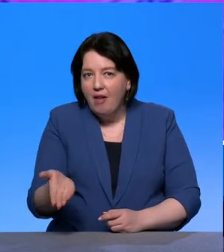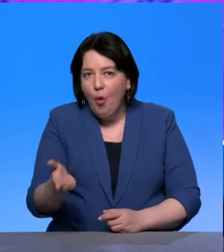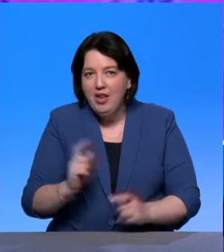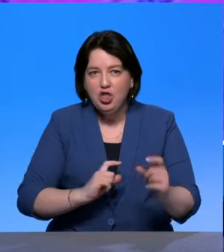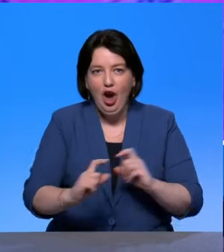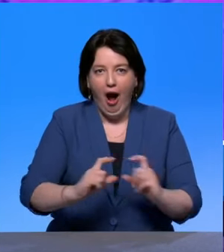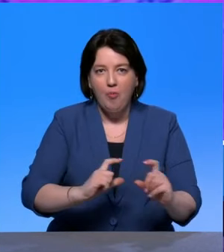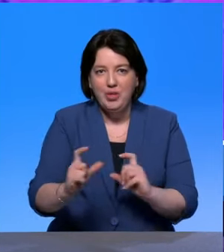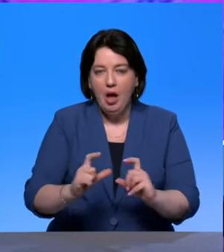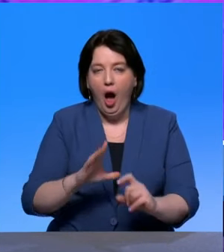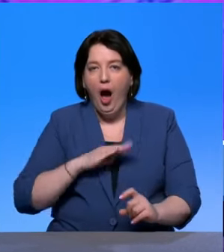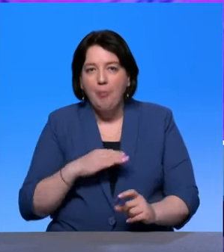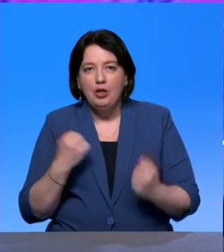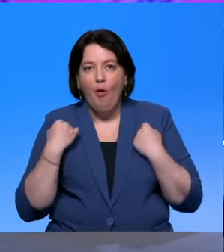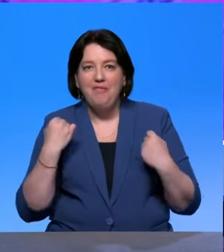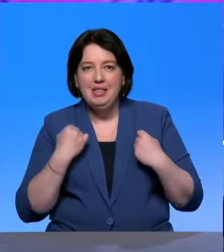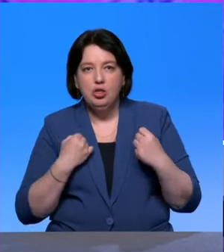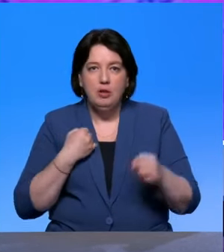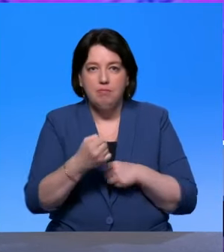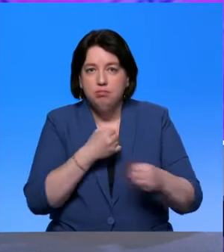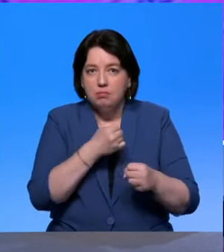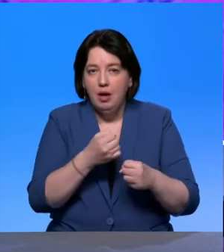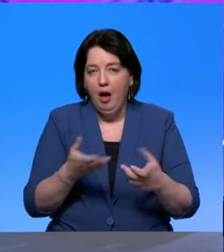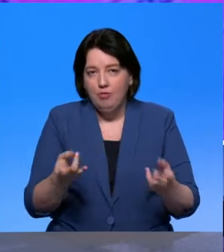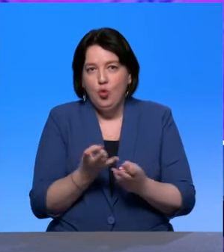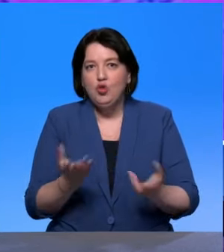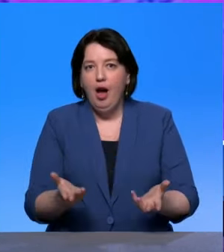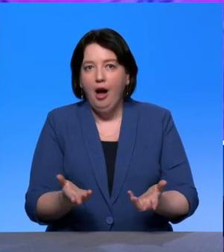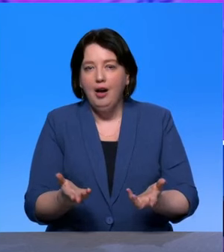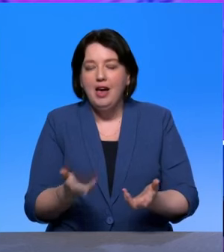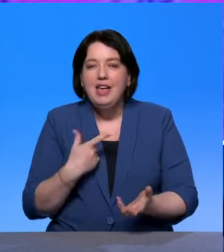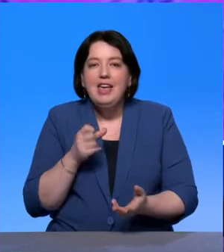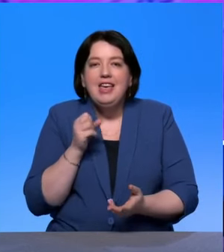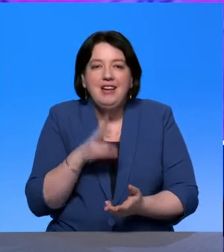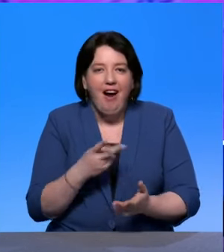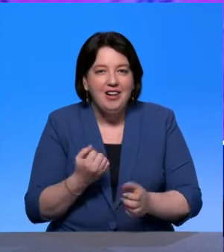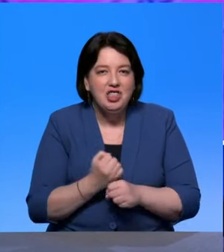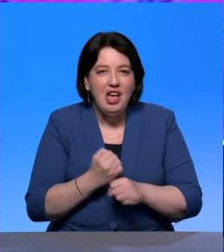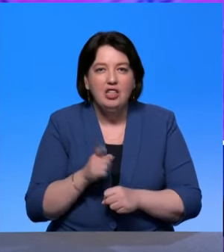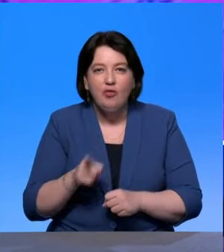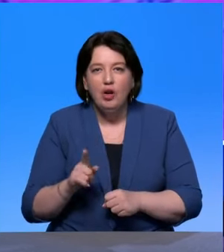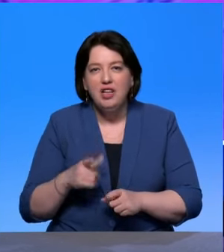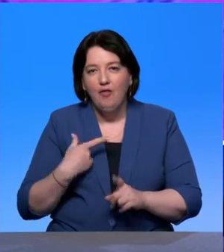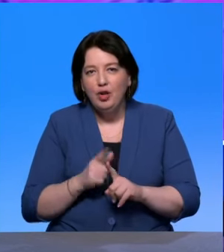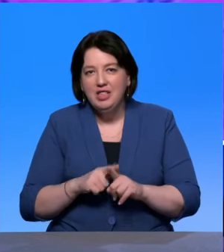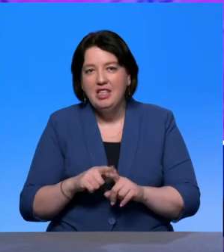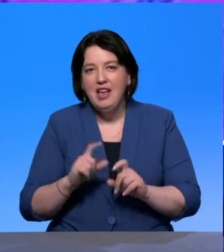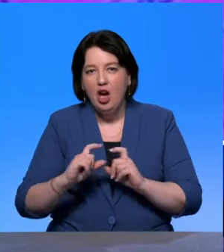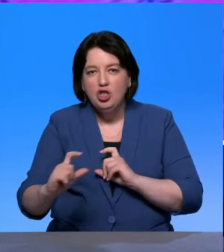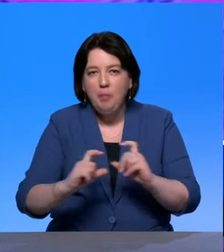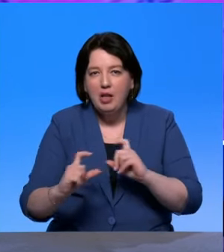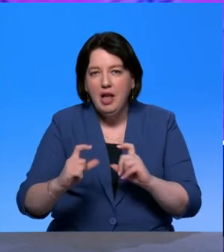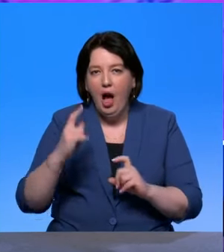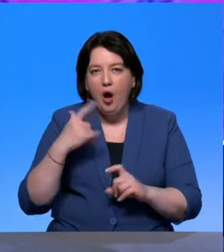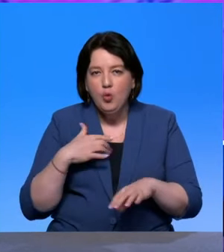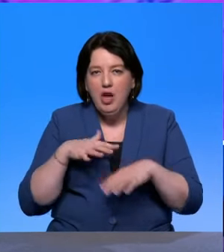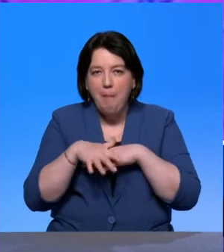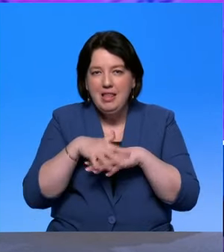тогда подумали, а надо как-то сделать так, чтобы вот эти шахматисты, которые только сидят там, и математический склад ума, они